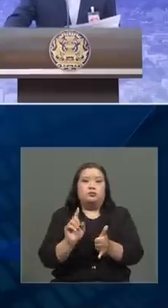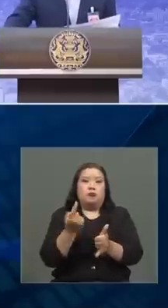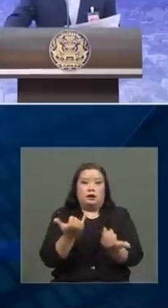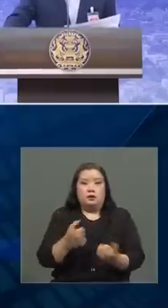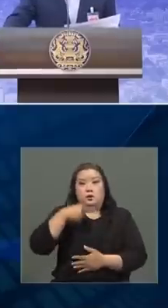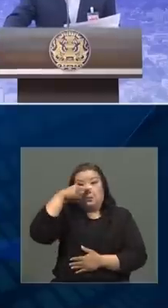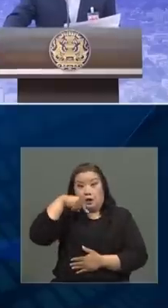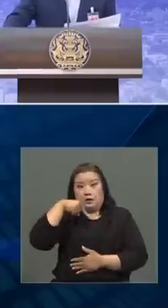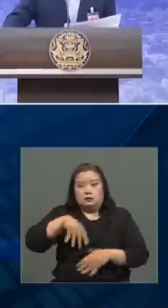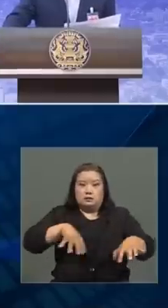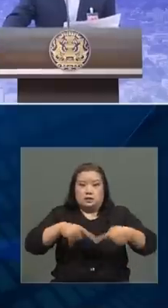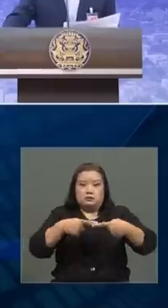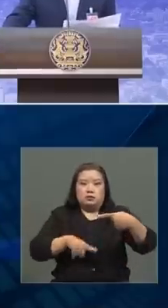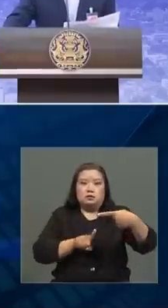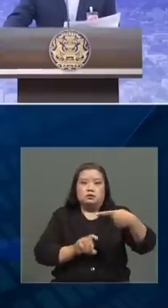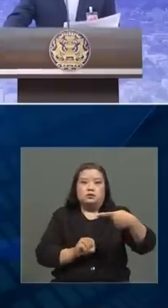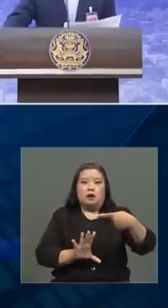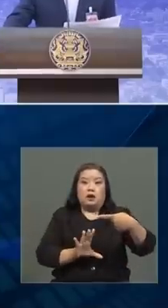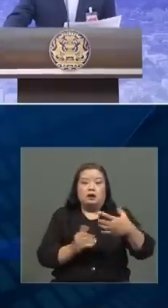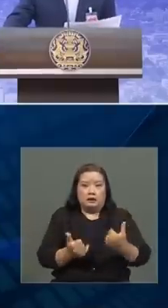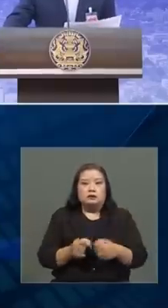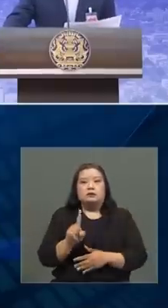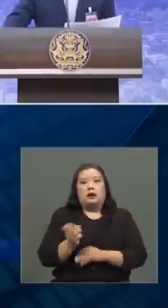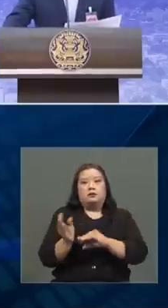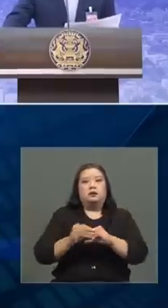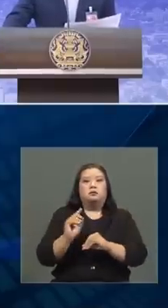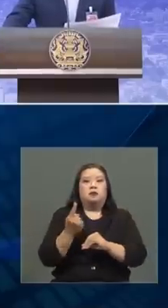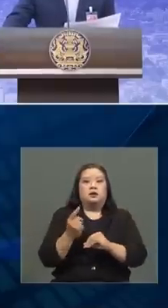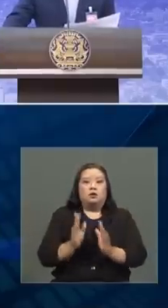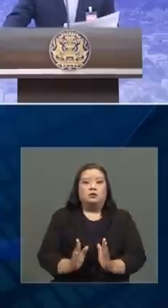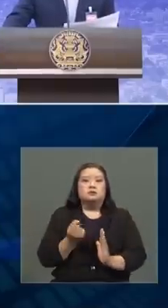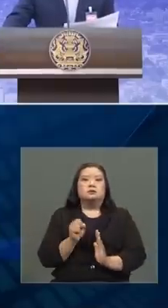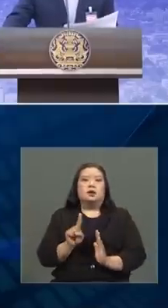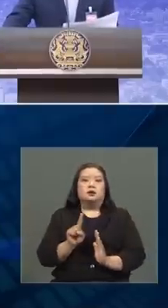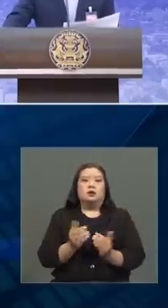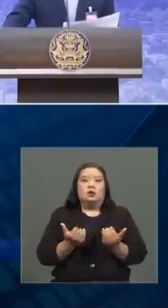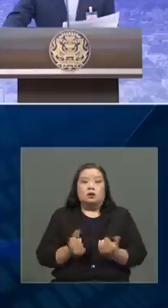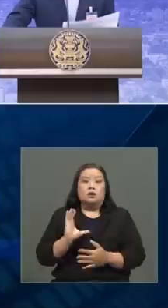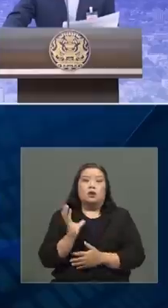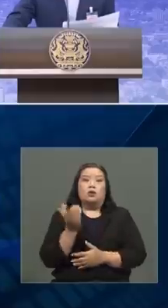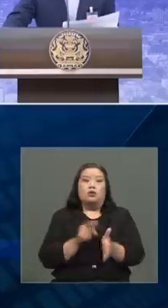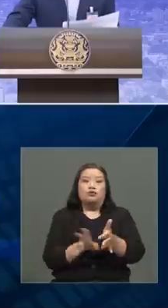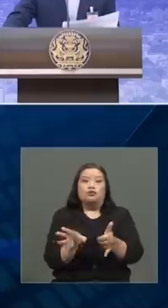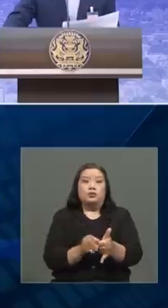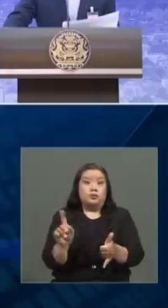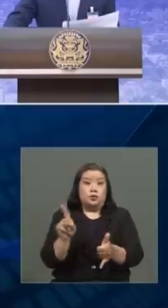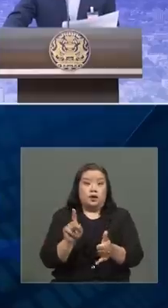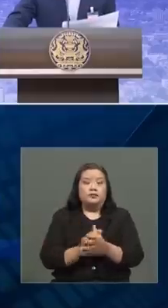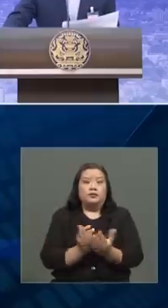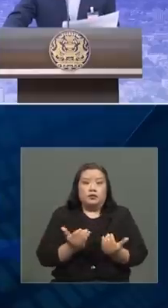อยู่ที่อันดับที่ 105และก็มีชีวิตเพิ่มขึ้นอีก 11รายไปดูสถานการณ์โลกนะครับ 1